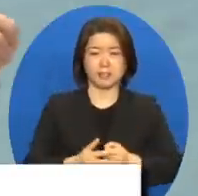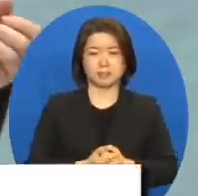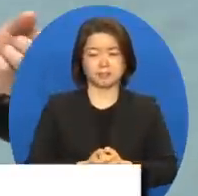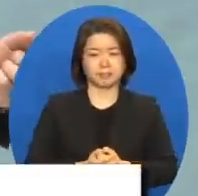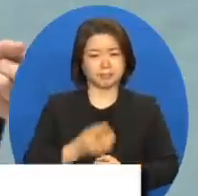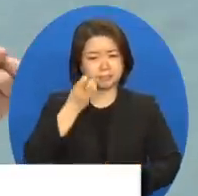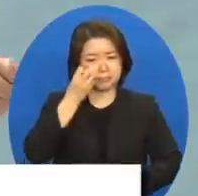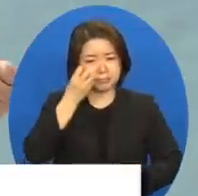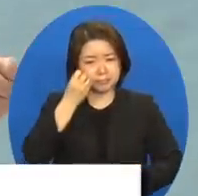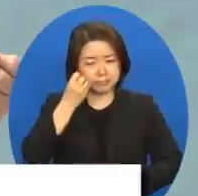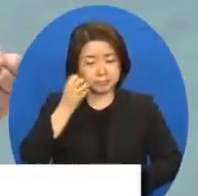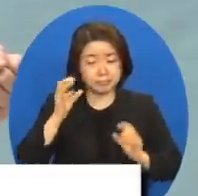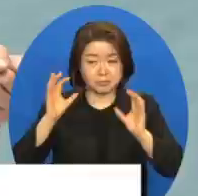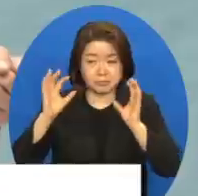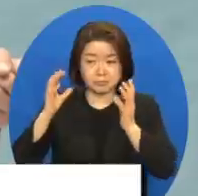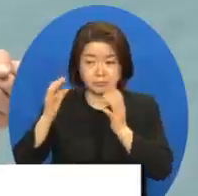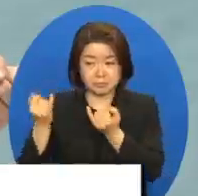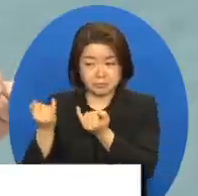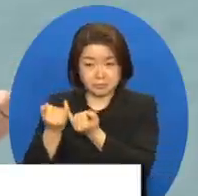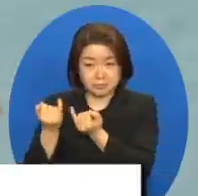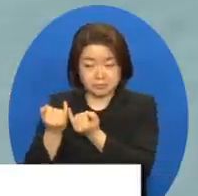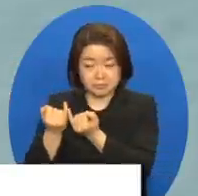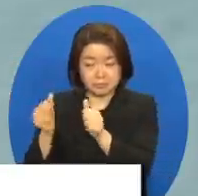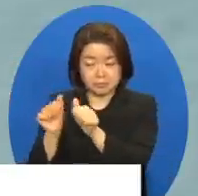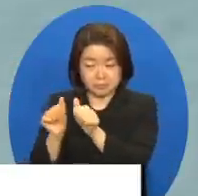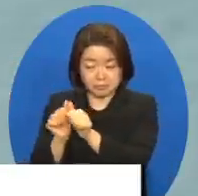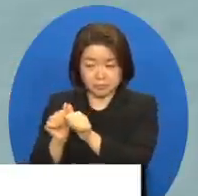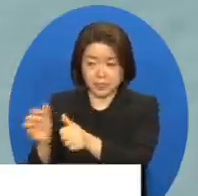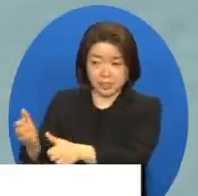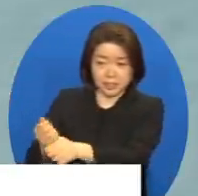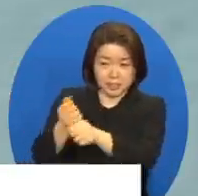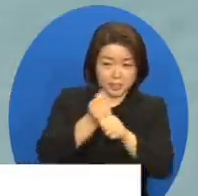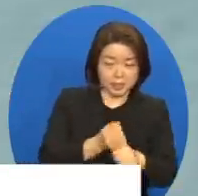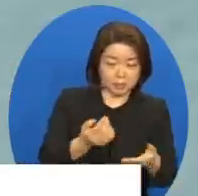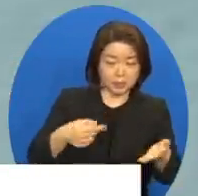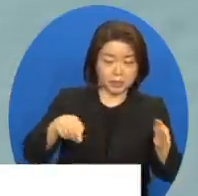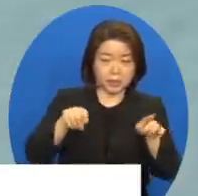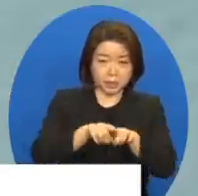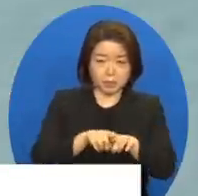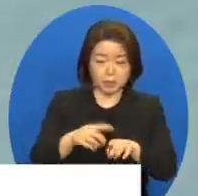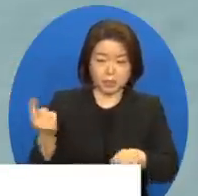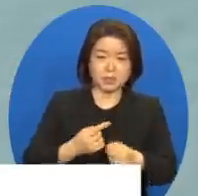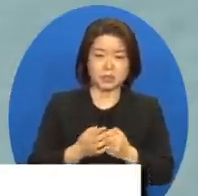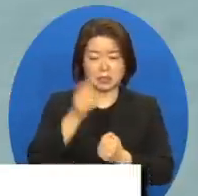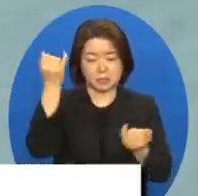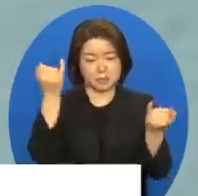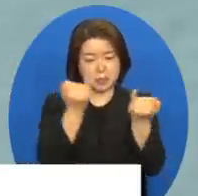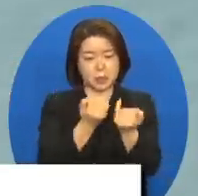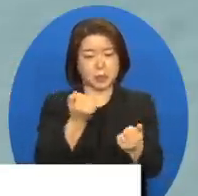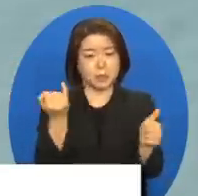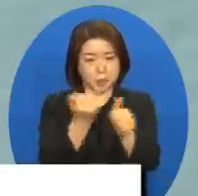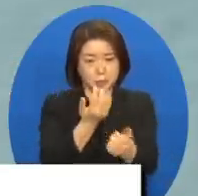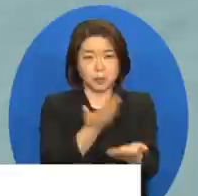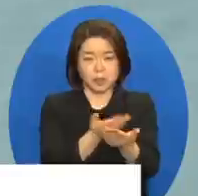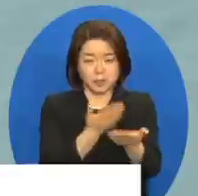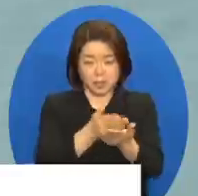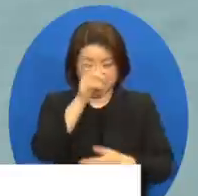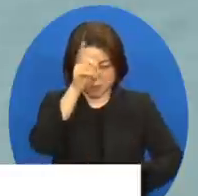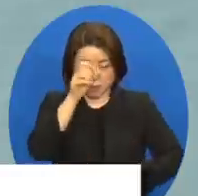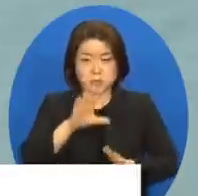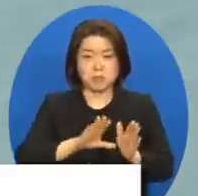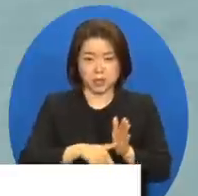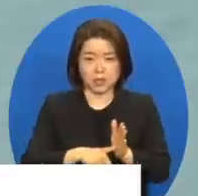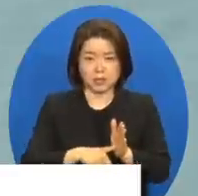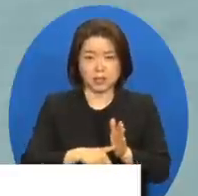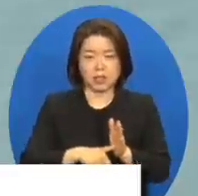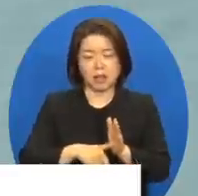엉뚱한 아이 하나 손잡고 와가지고 결혼하게 해달라고 뗐을 때 정말 기도하고